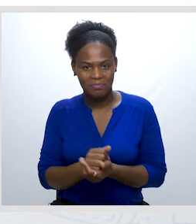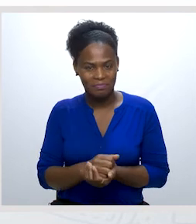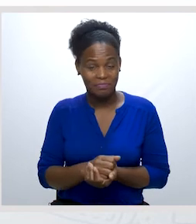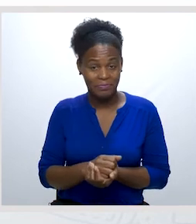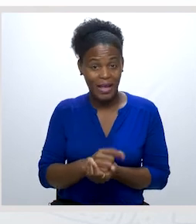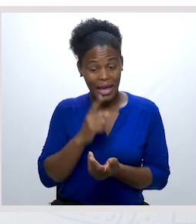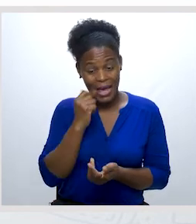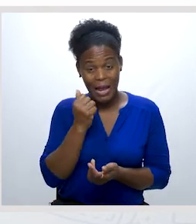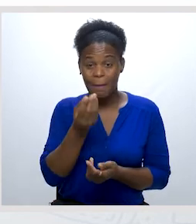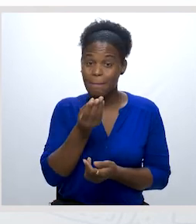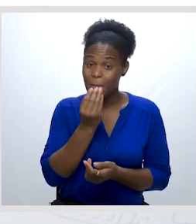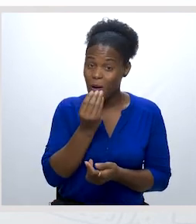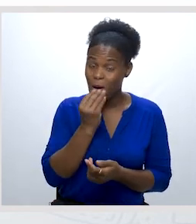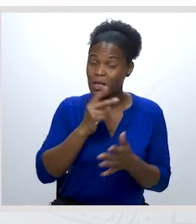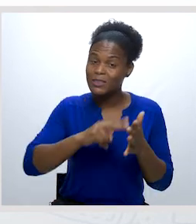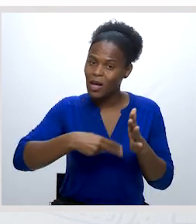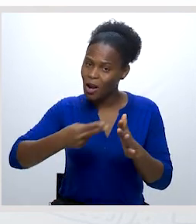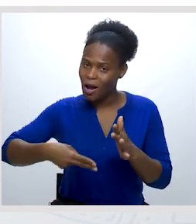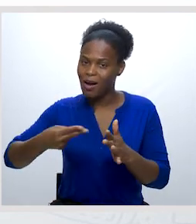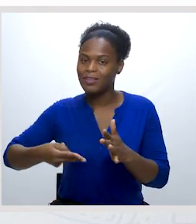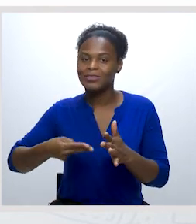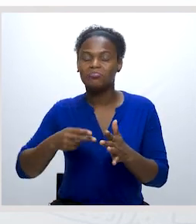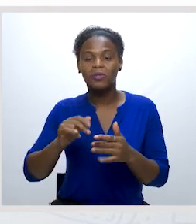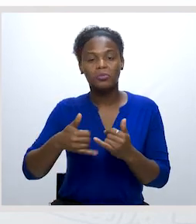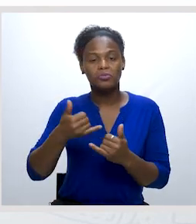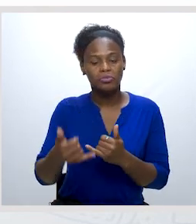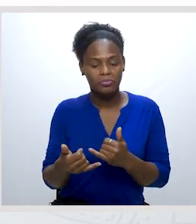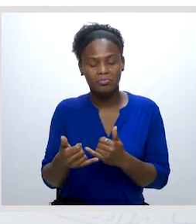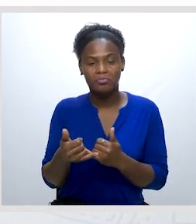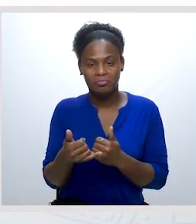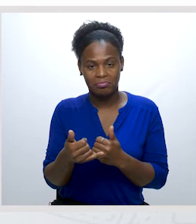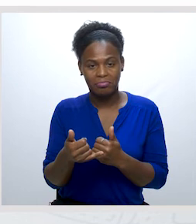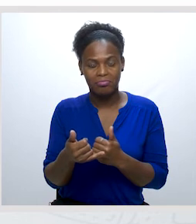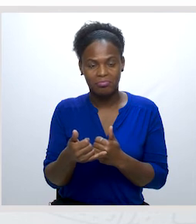Il mange de la salade. Ensuite,